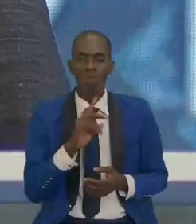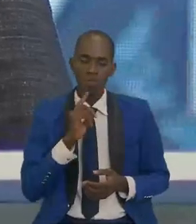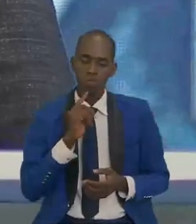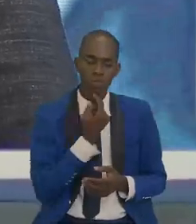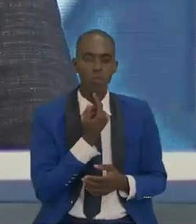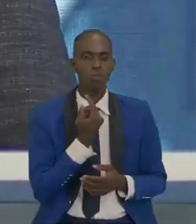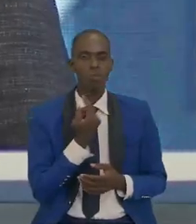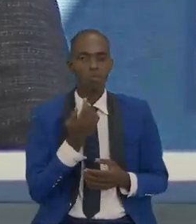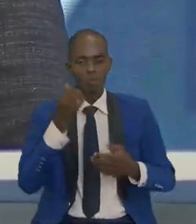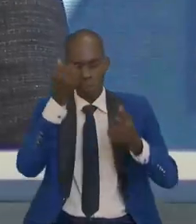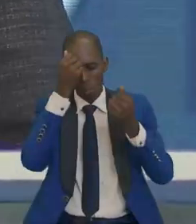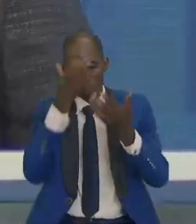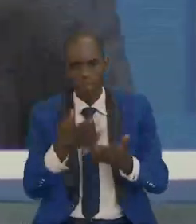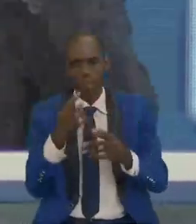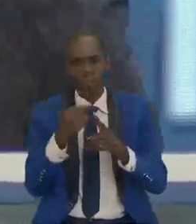entendez?